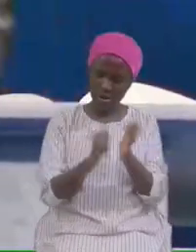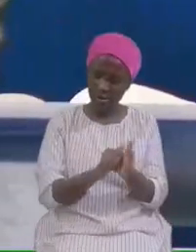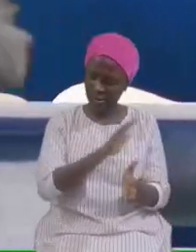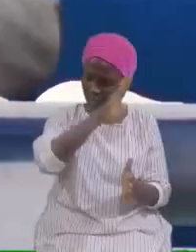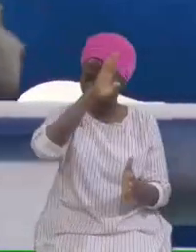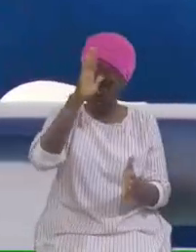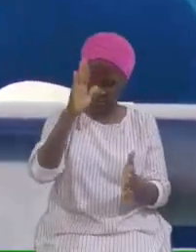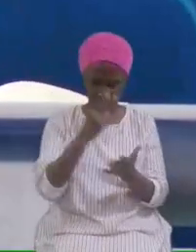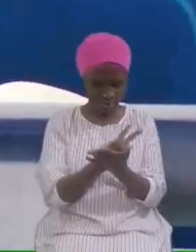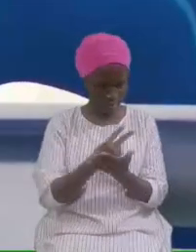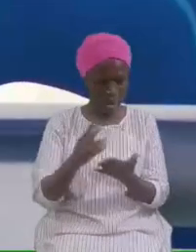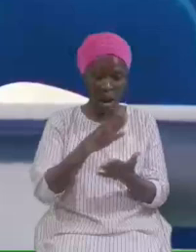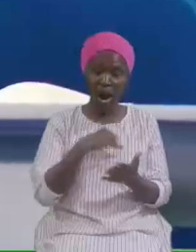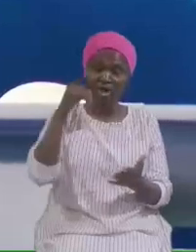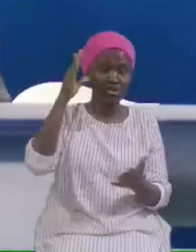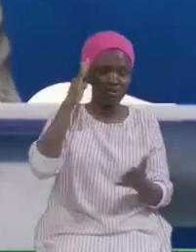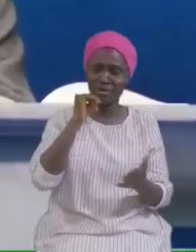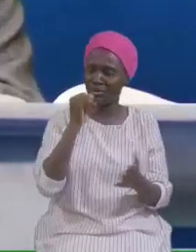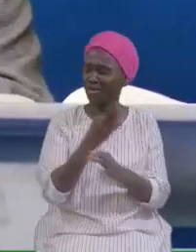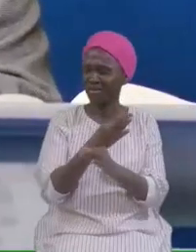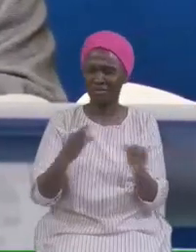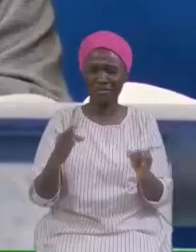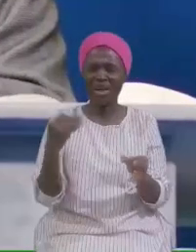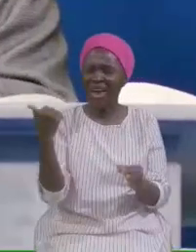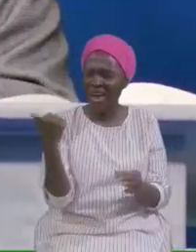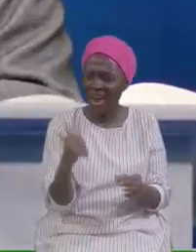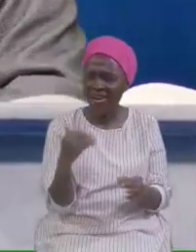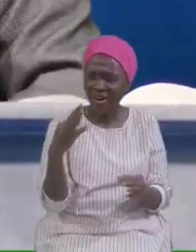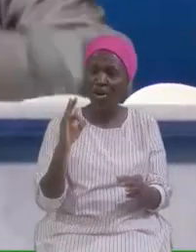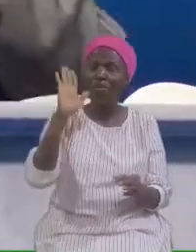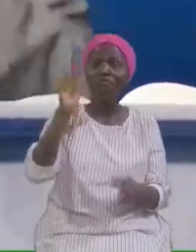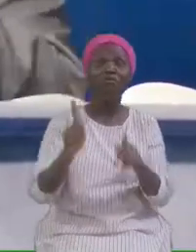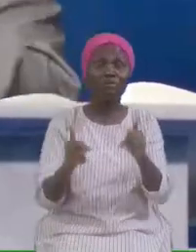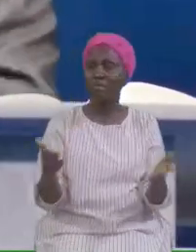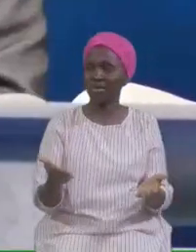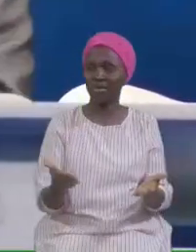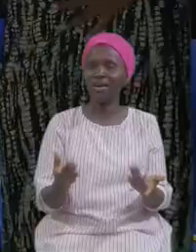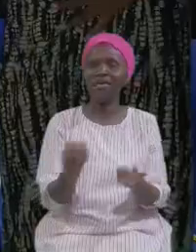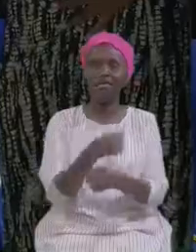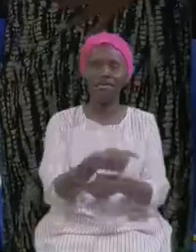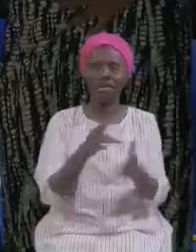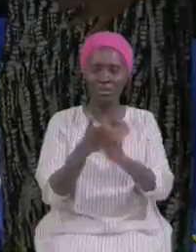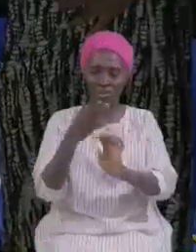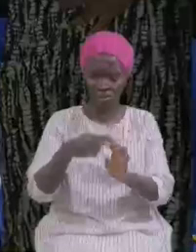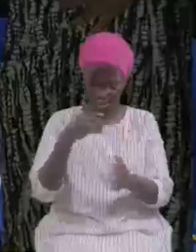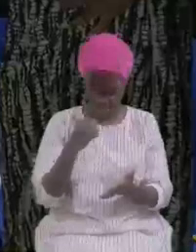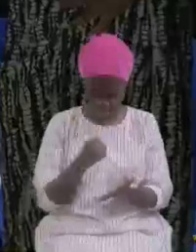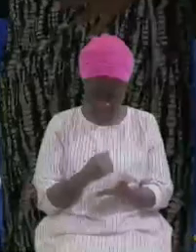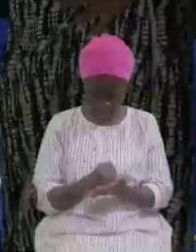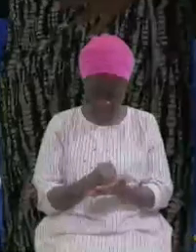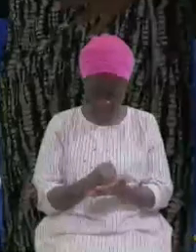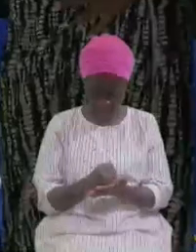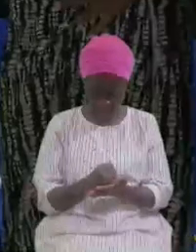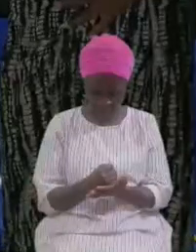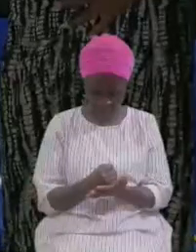Le Dieu qui n'a jamais changé. Et tu ne décevras aucun de tes enfants aujourd'hui au nom de